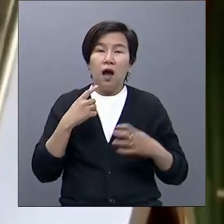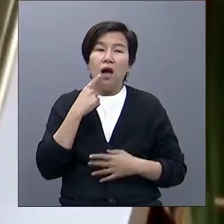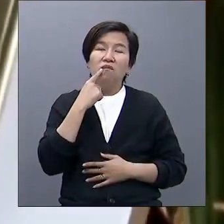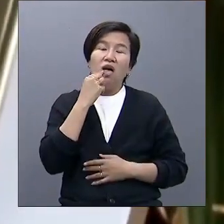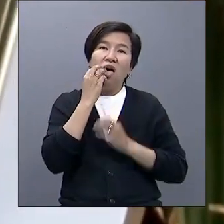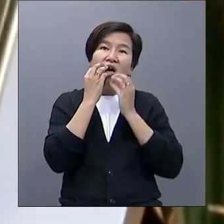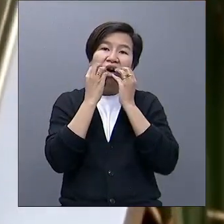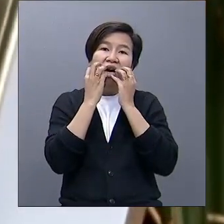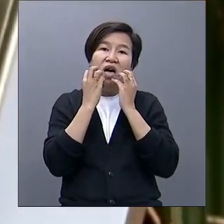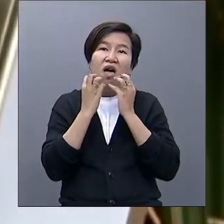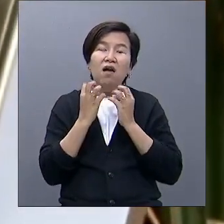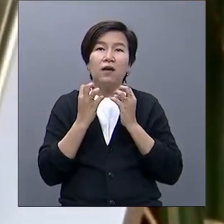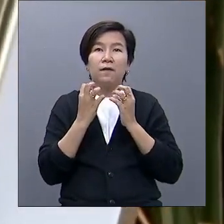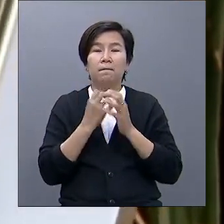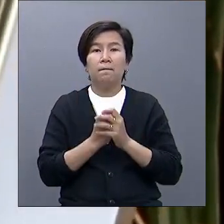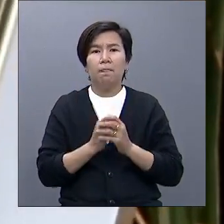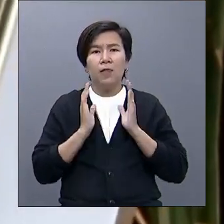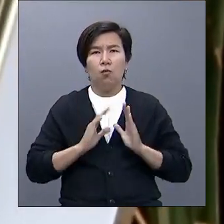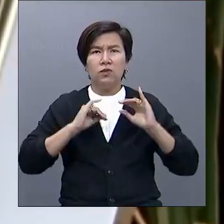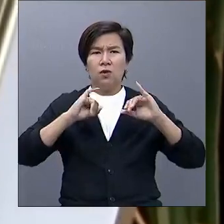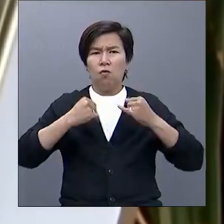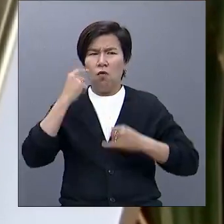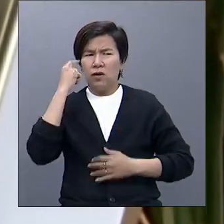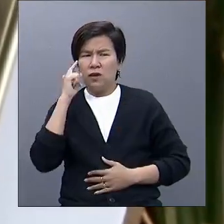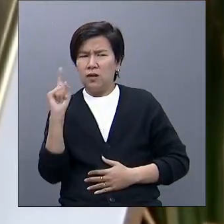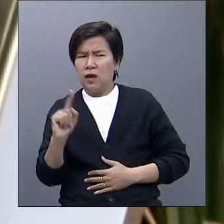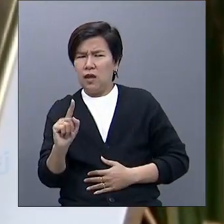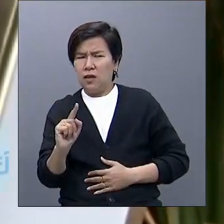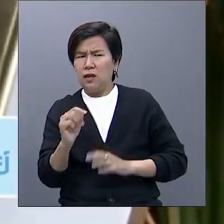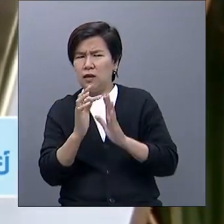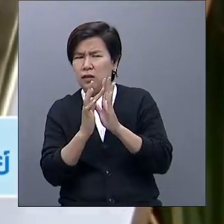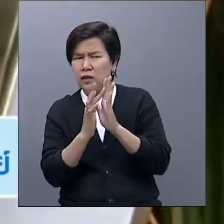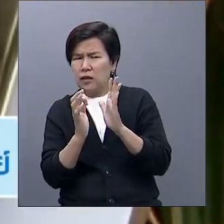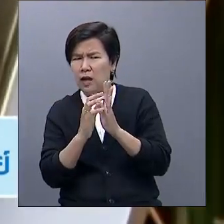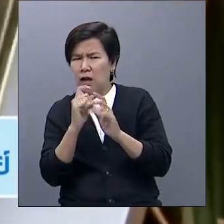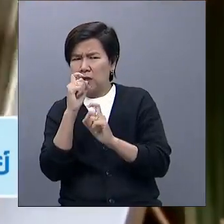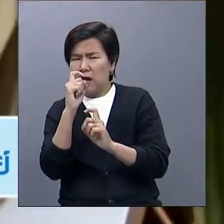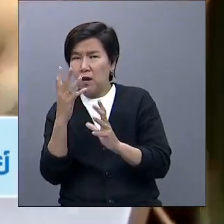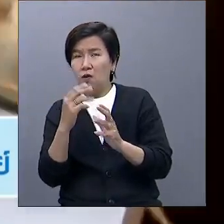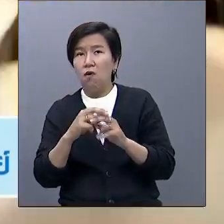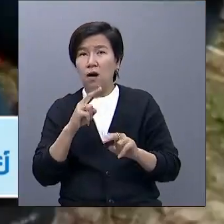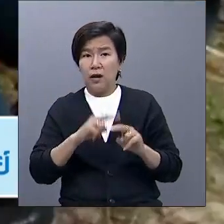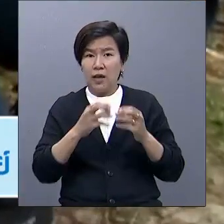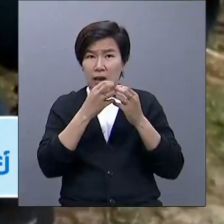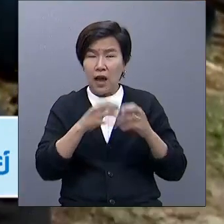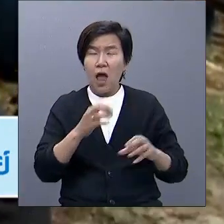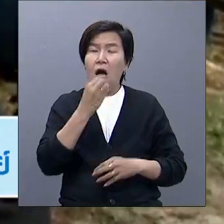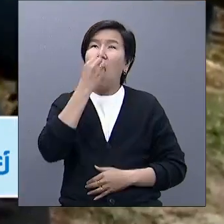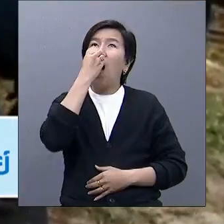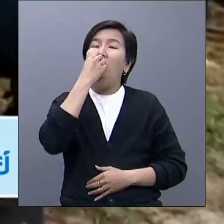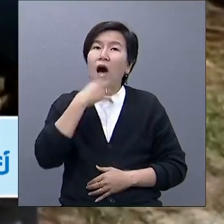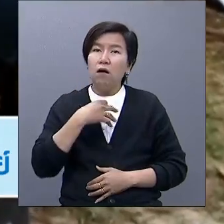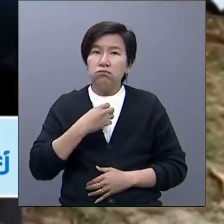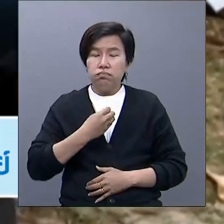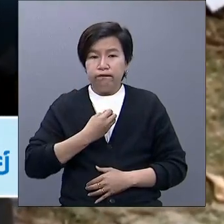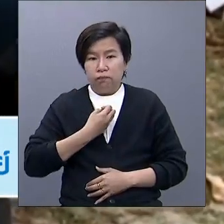ากทตอนแรกจะของคินว่เอู้กวางยาหรอเปล่าก็ไปเอาไข่ดิให้กินอาการไม่ดีขึ้นอ